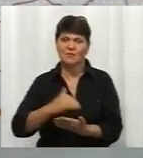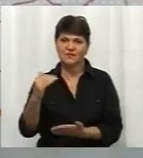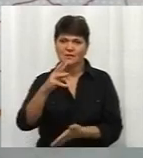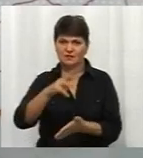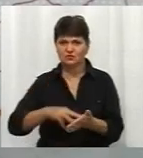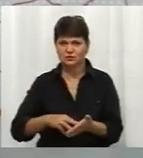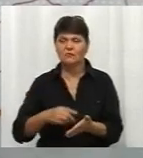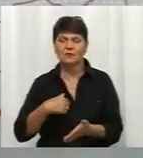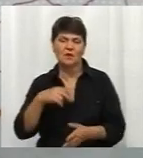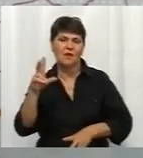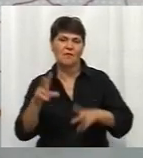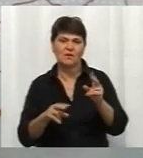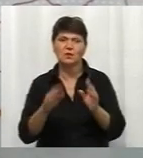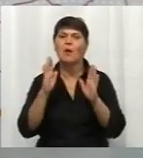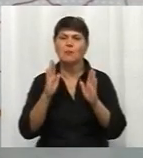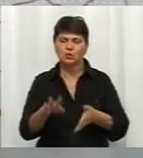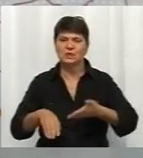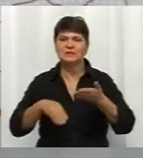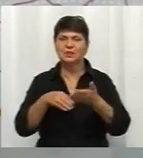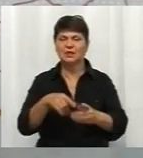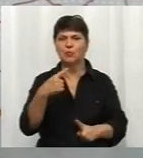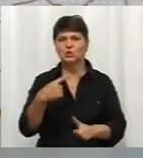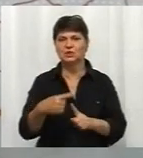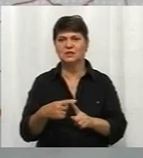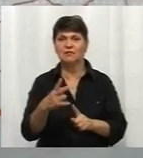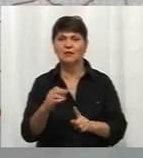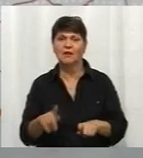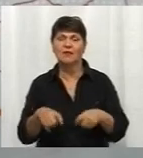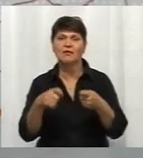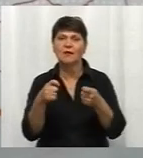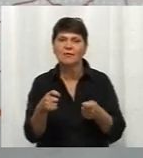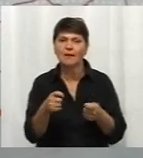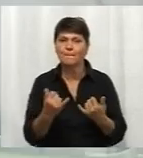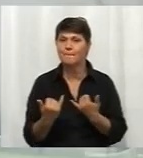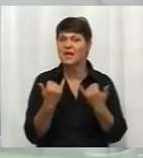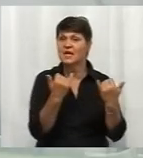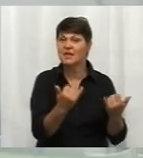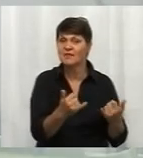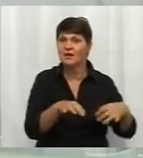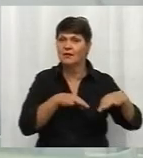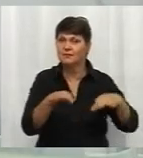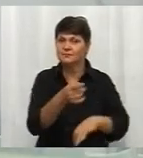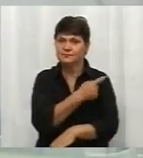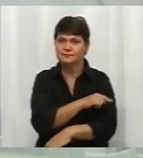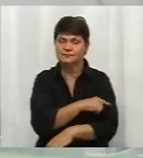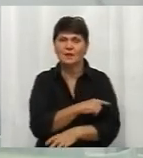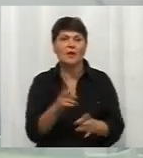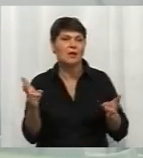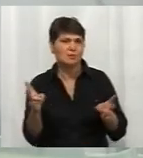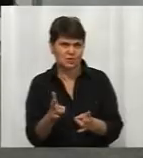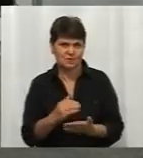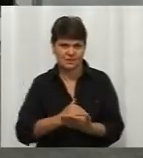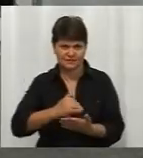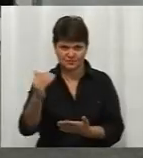я вважаю, що буде сприяти позитивно на надання переваги в русі транспортним засобам. Чи потрібно підвищувати штрафи